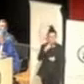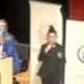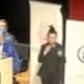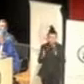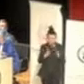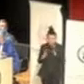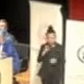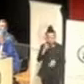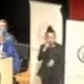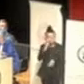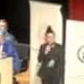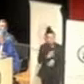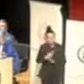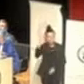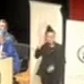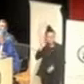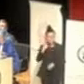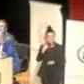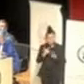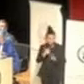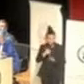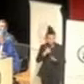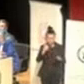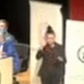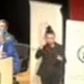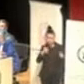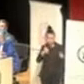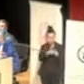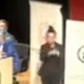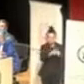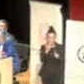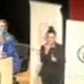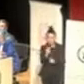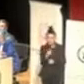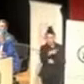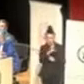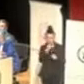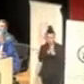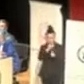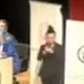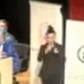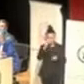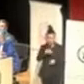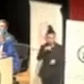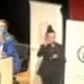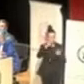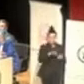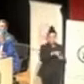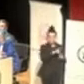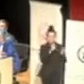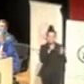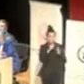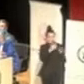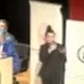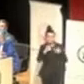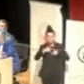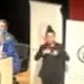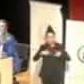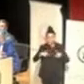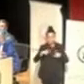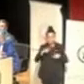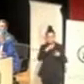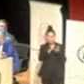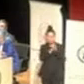Cumhurbaşkanlığı Başdanışmanlığında görev yaptı. Halen Kütüphaneler Yayınlar Genel Müdürlüğü Milli Kütüphane Kitap Dışı Materyal Koleksiyon